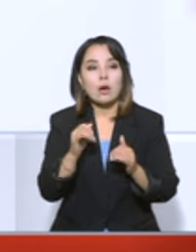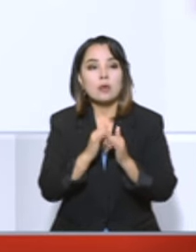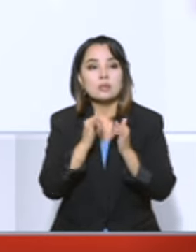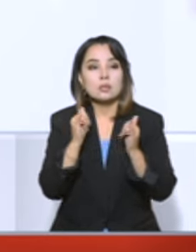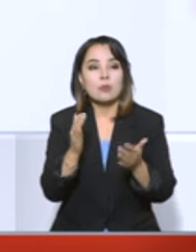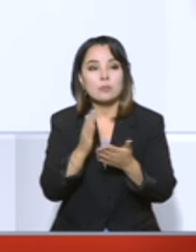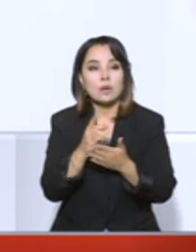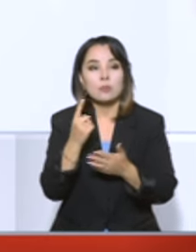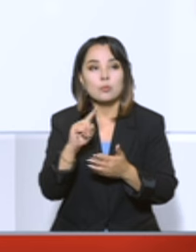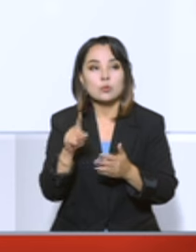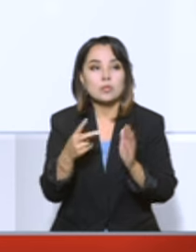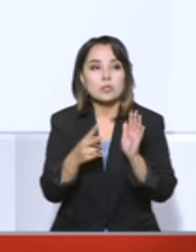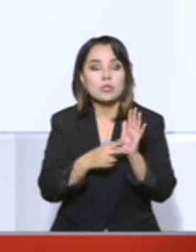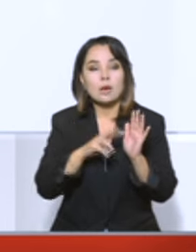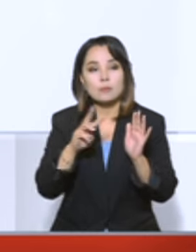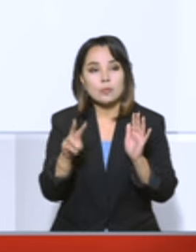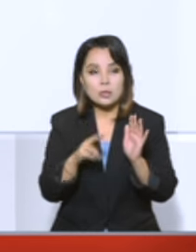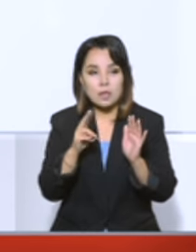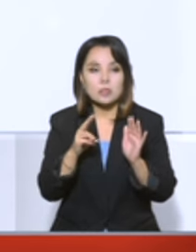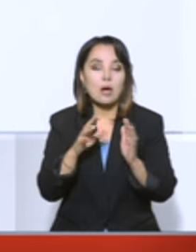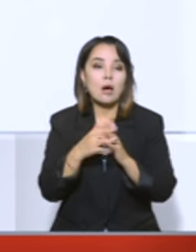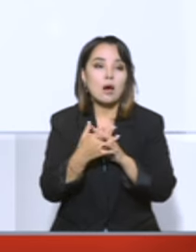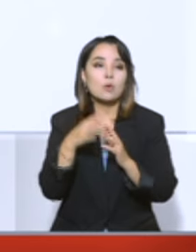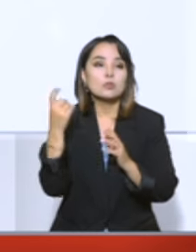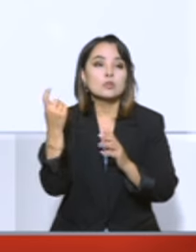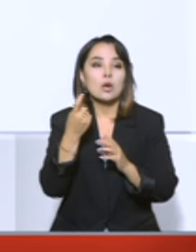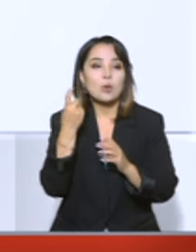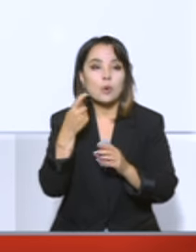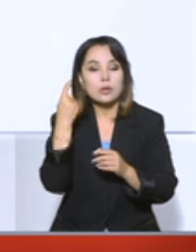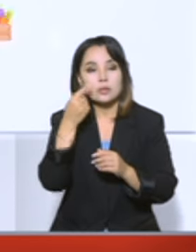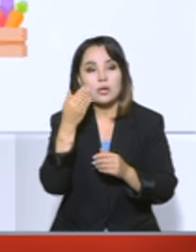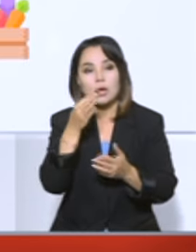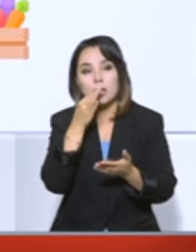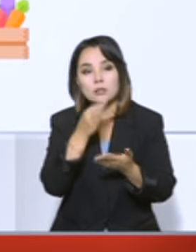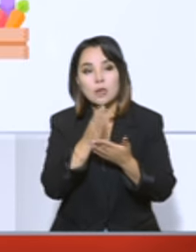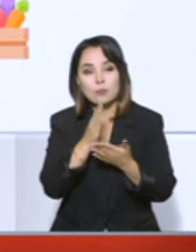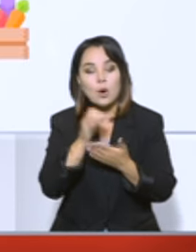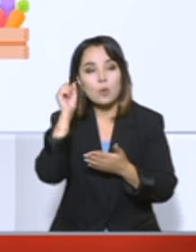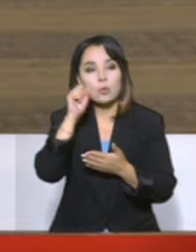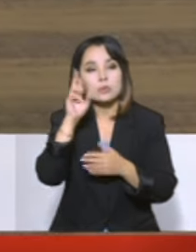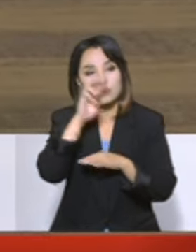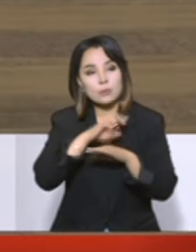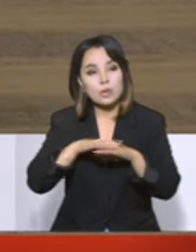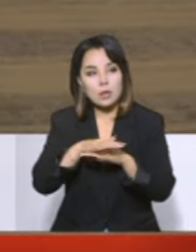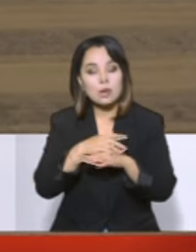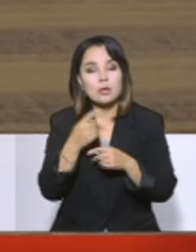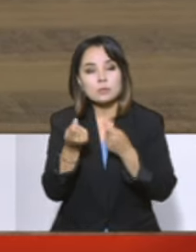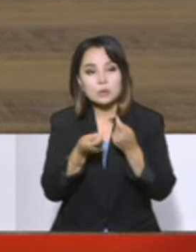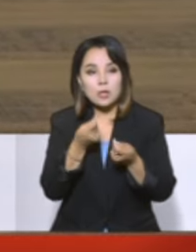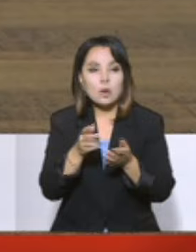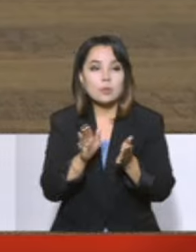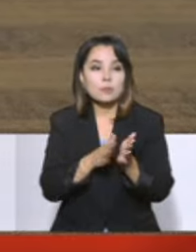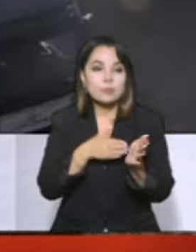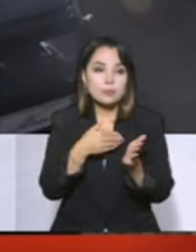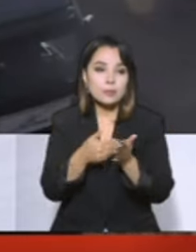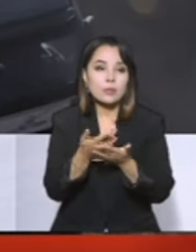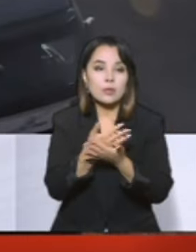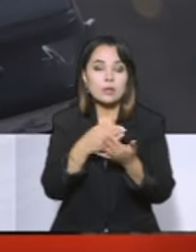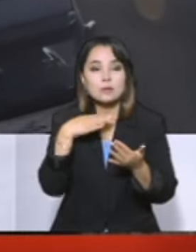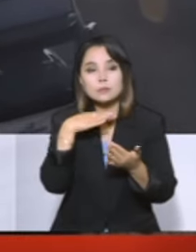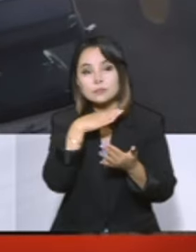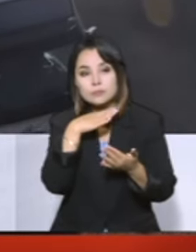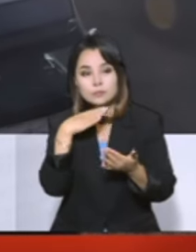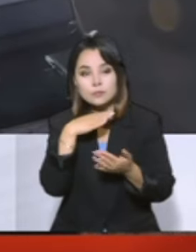Оның 1,7 миллиарды ауыл шаруашылығы саласына тиесілі. Біз өзбек еліне негізінен бидай, ұн, күнбағыс майын, ет